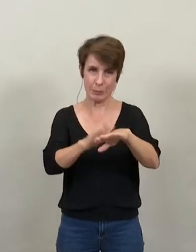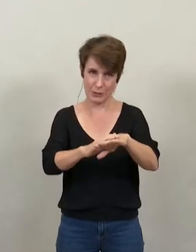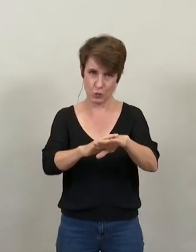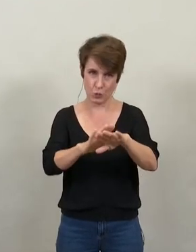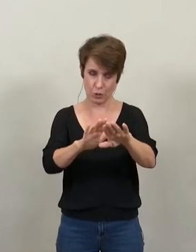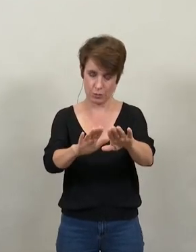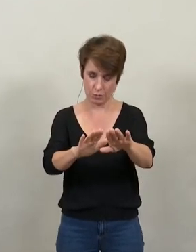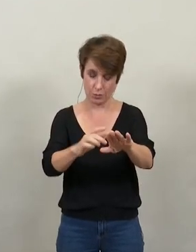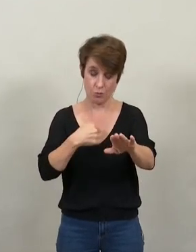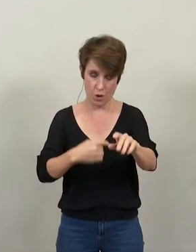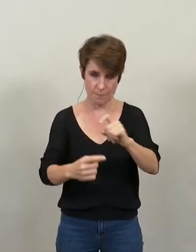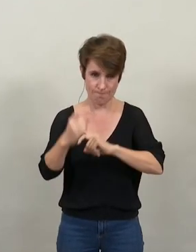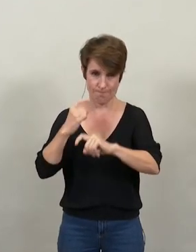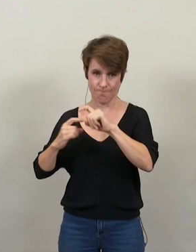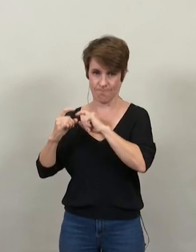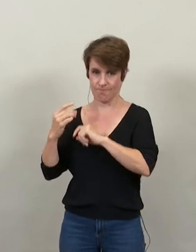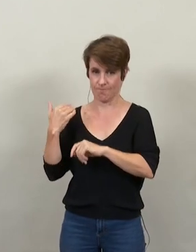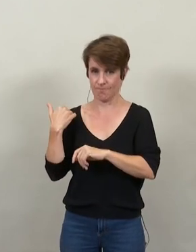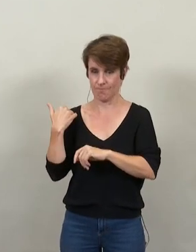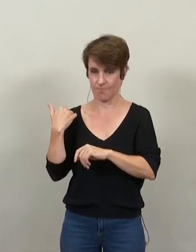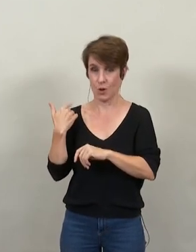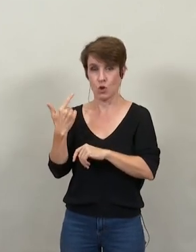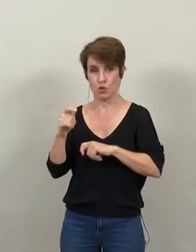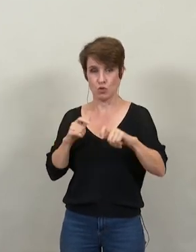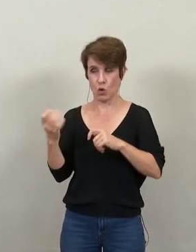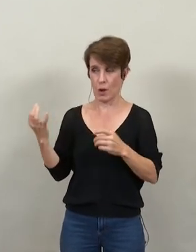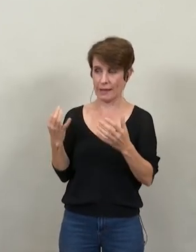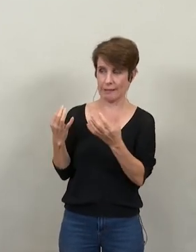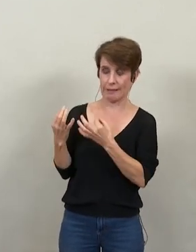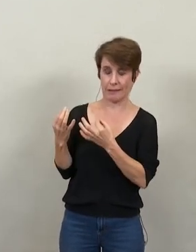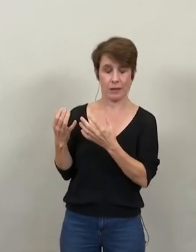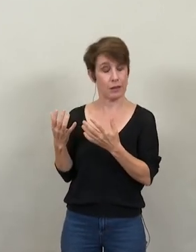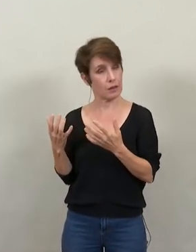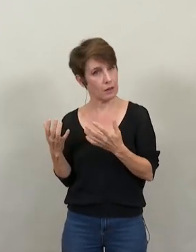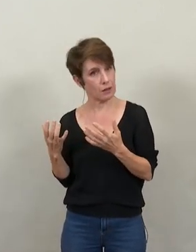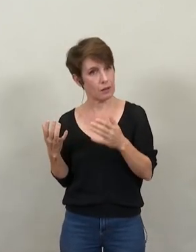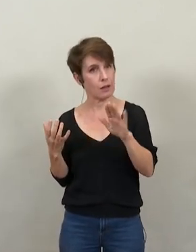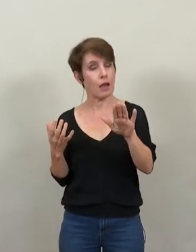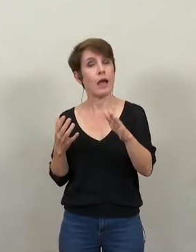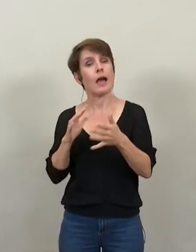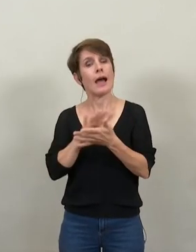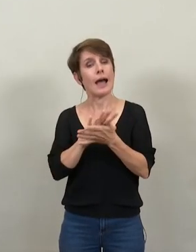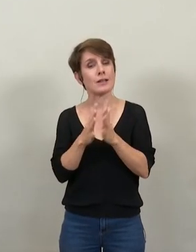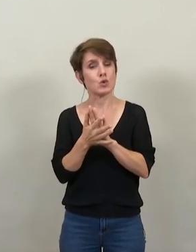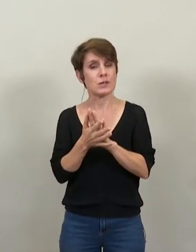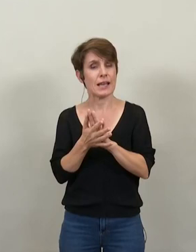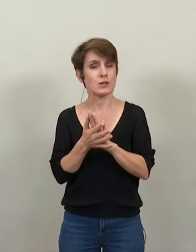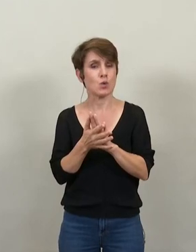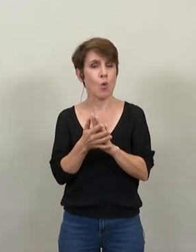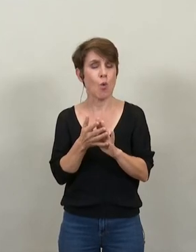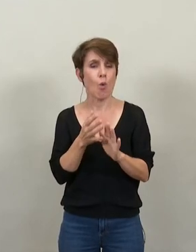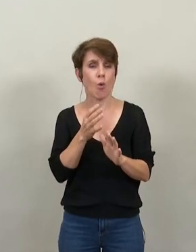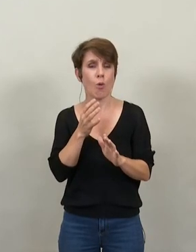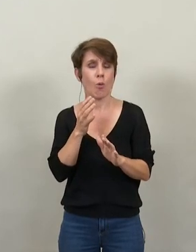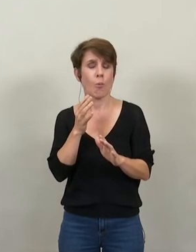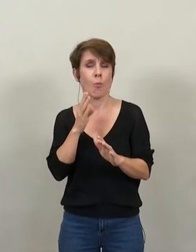que c'est pas à moi de répondre sur les propos qui viennent d'être tenus par deux de mes collègues d'abord l'association bobo vélo je vais pousser mon coup de gueule un peu ici